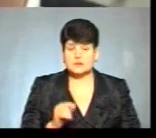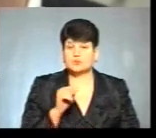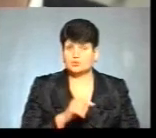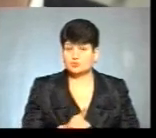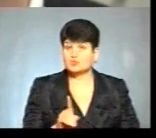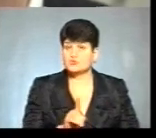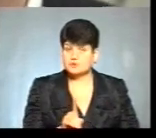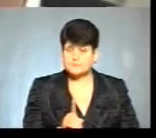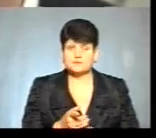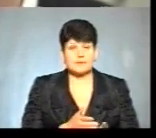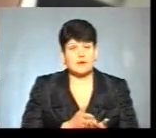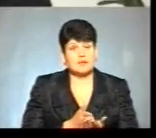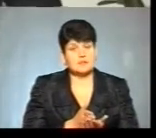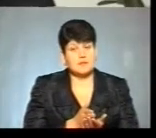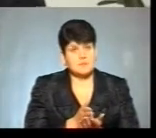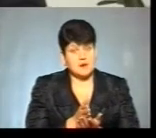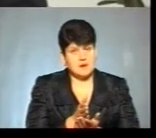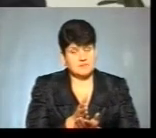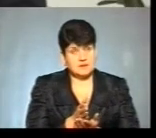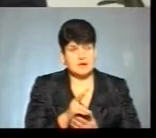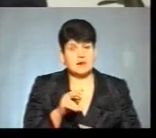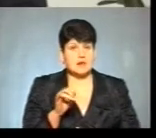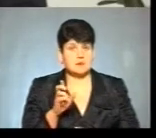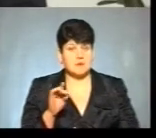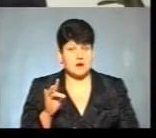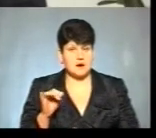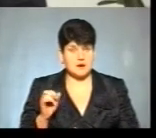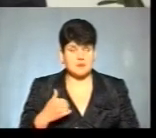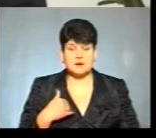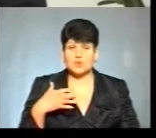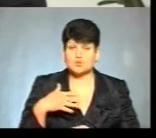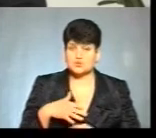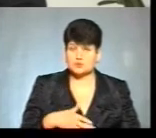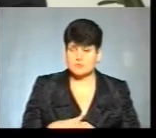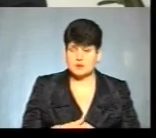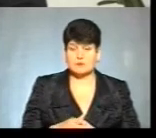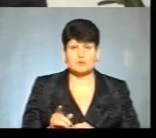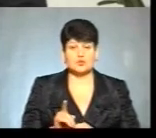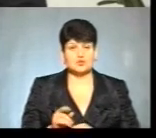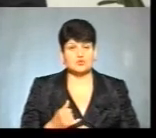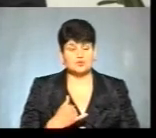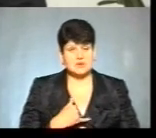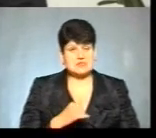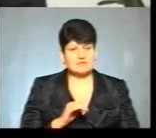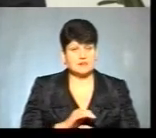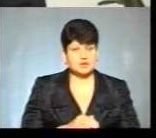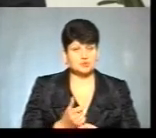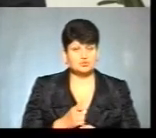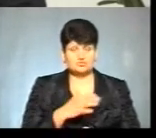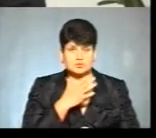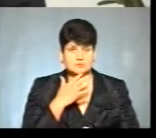все-таки направлена така доволі ліберальна. От, і ми розуміємо, що в нас фактично дуже багато речей